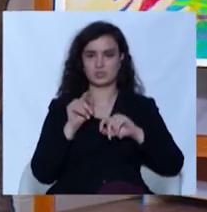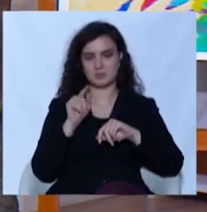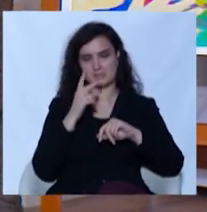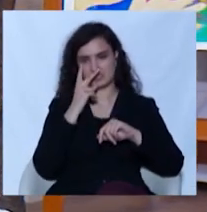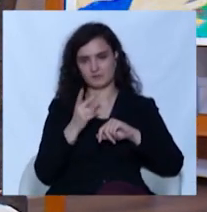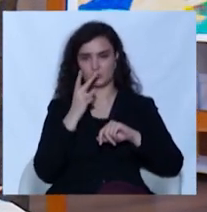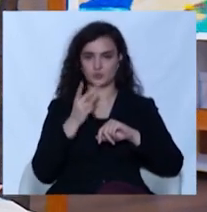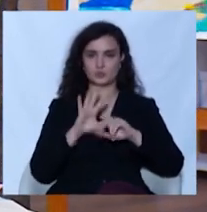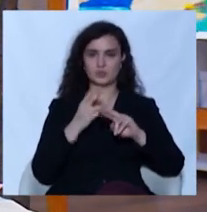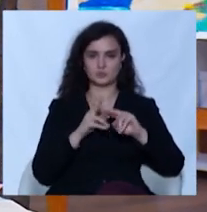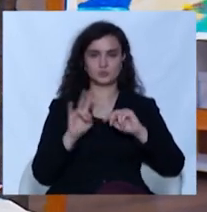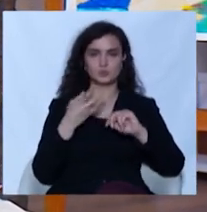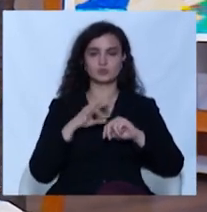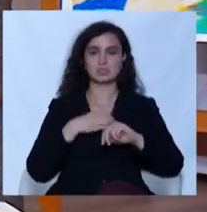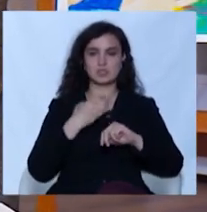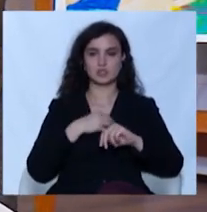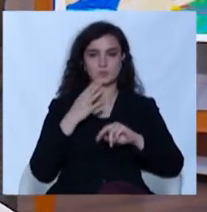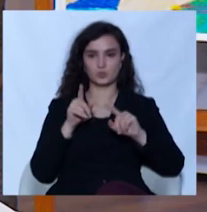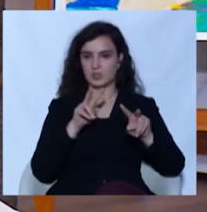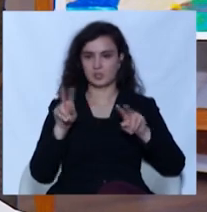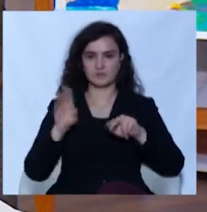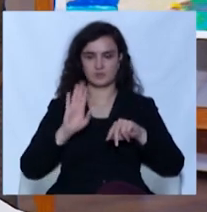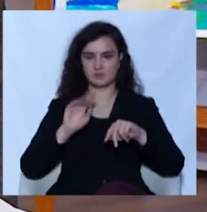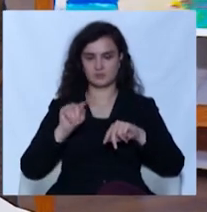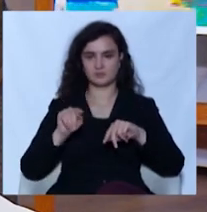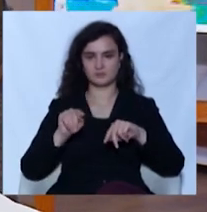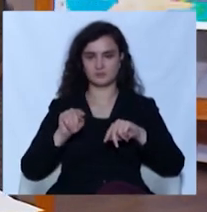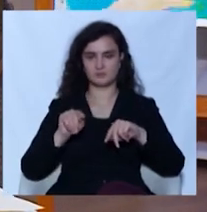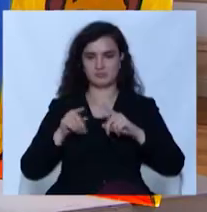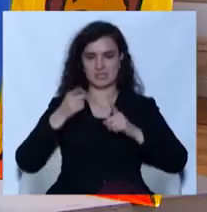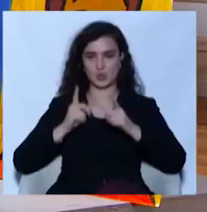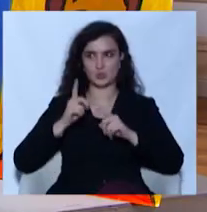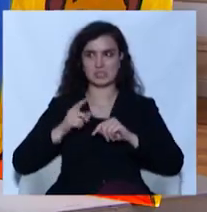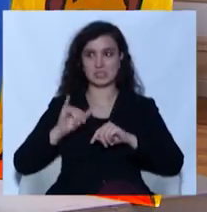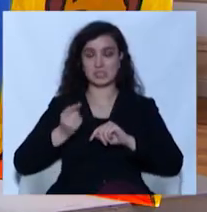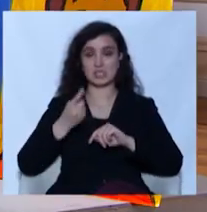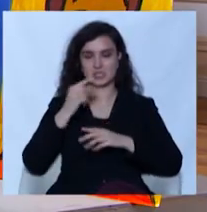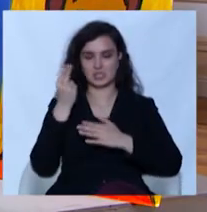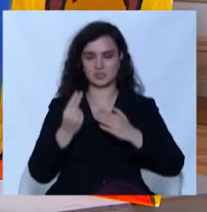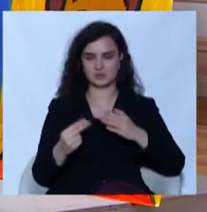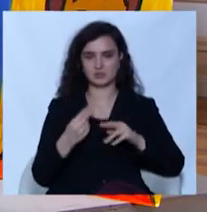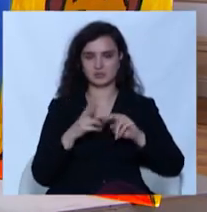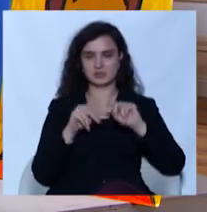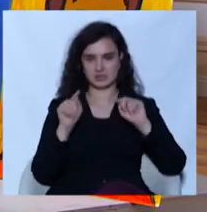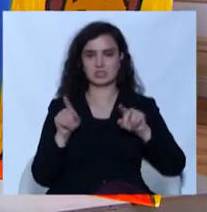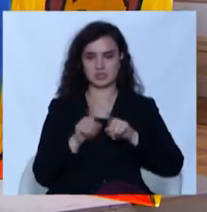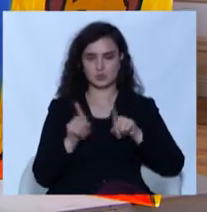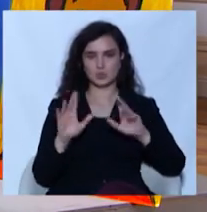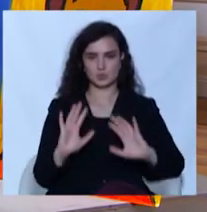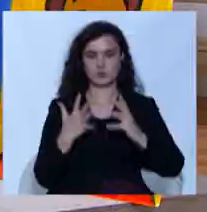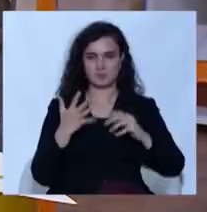თუ არა, ამიტომ ნუ შეგეშინდებათ თუ ეს არ გავს იმ ნატურას, საიდანაც ხატავდით. ეხა ესეც